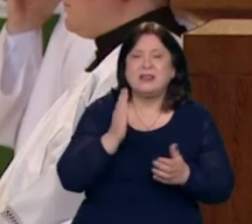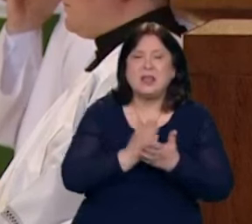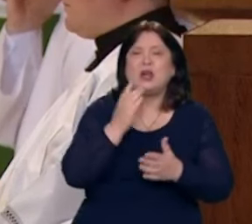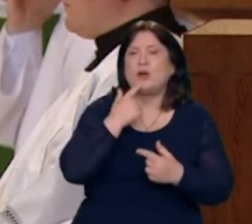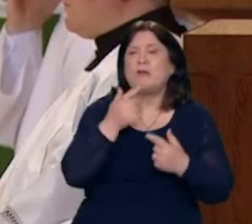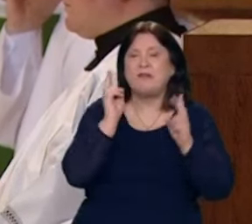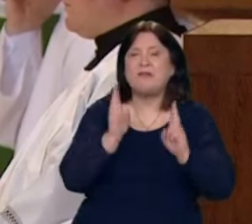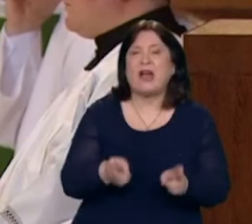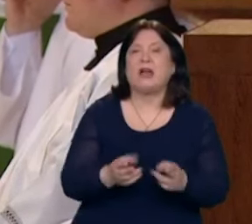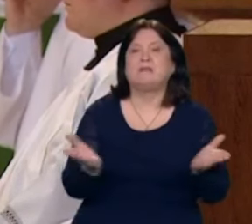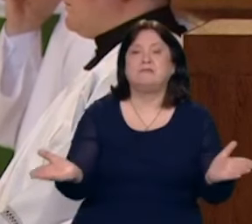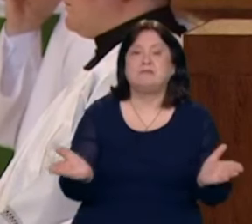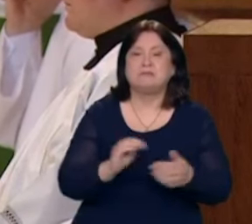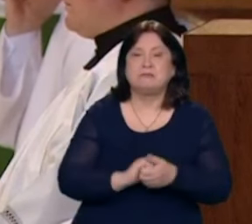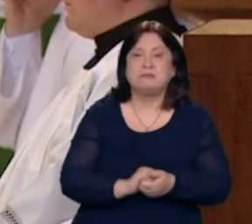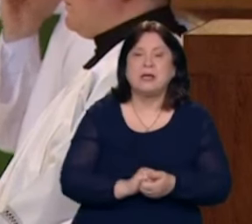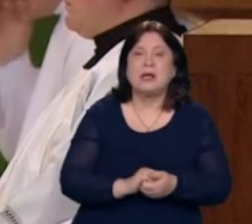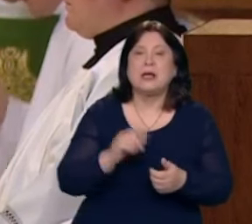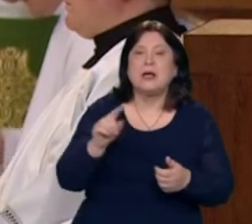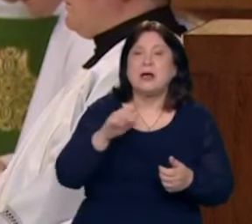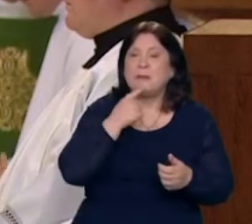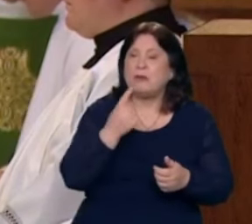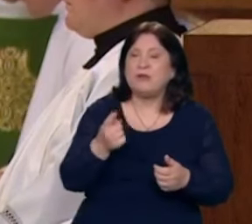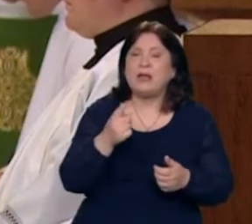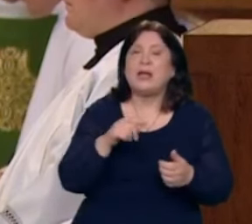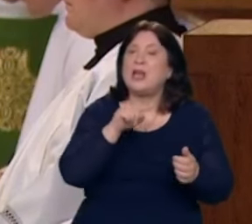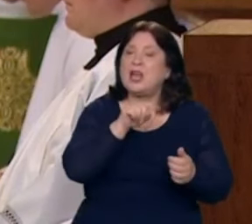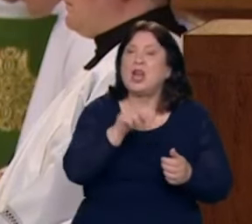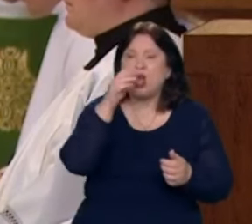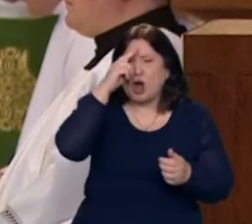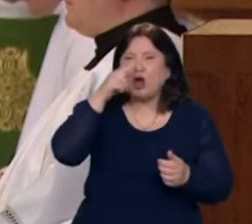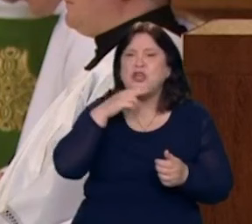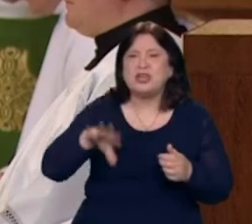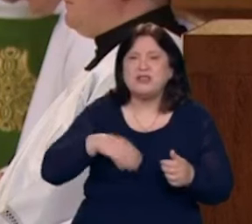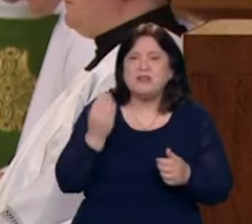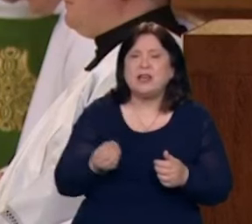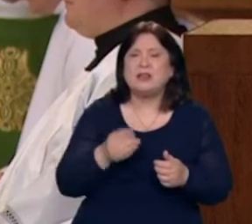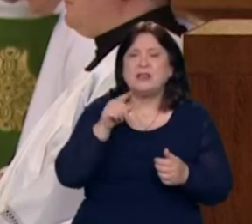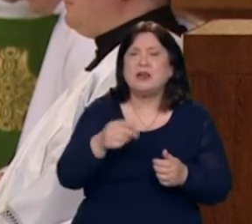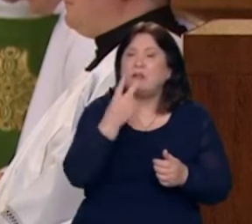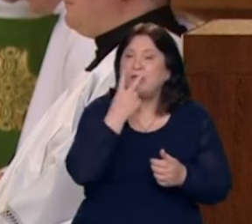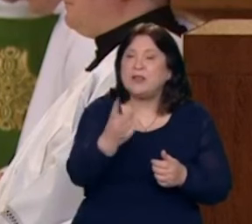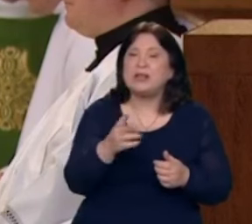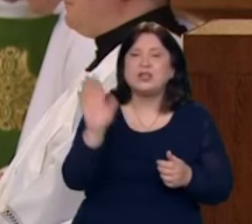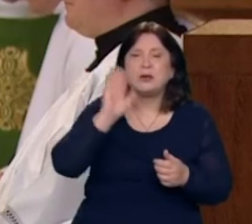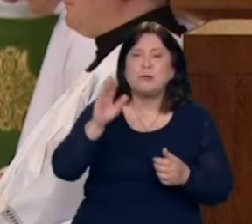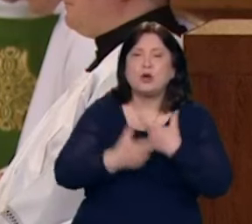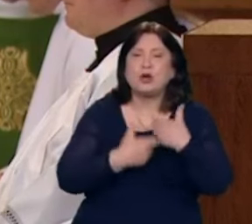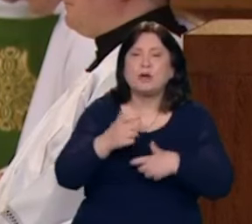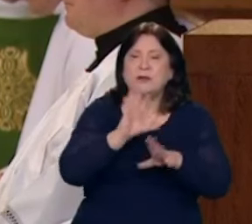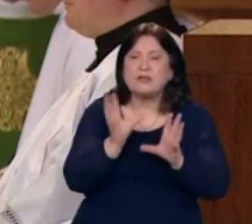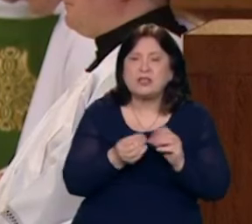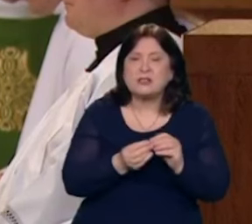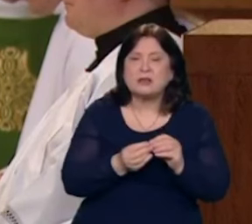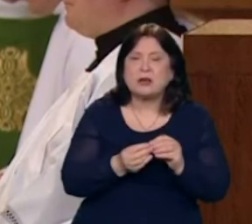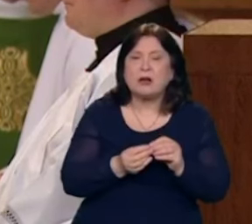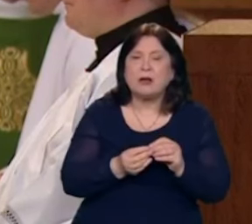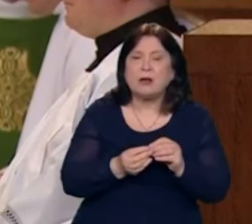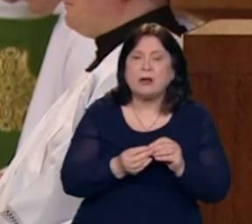ja na to Ojcze Święty w ten sposób widać że Bóg robi wszystko